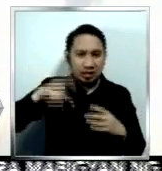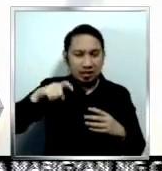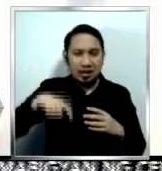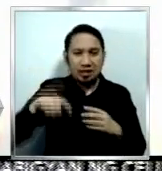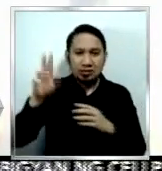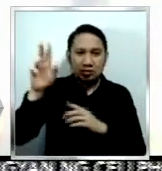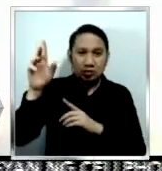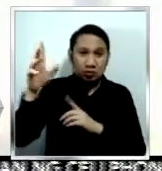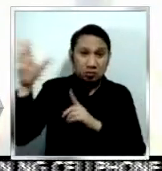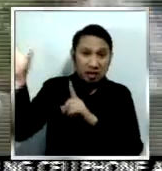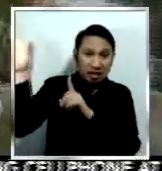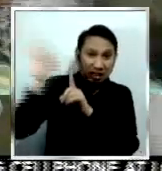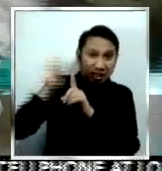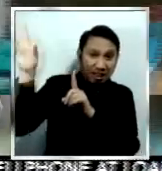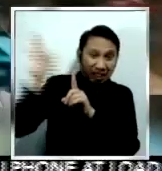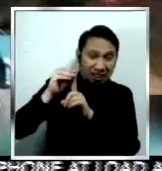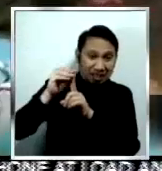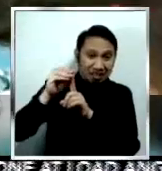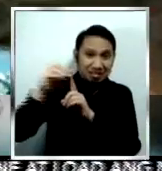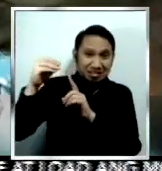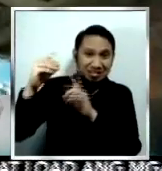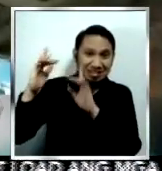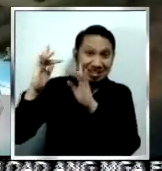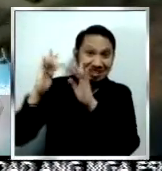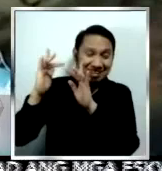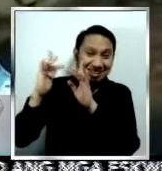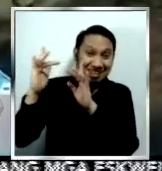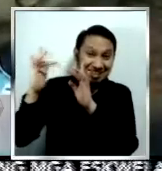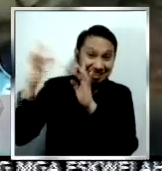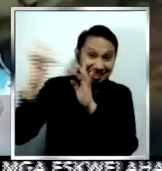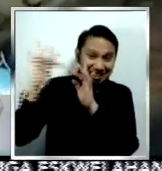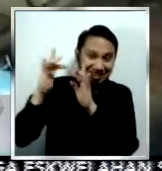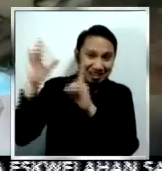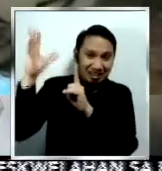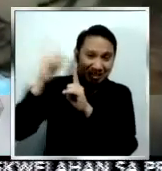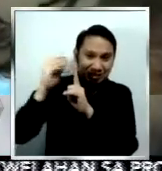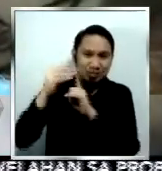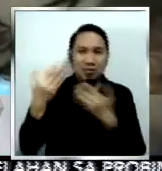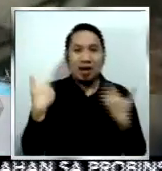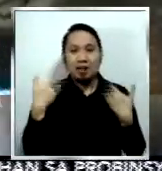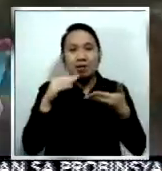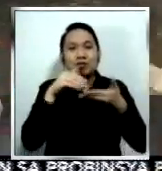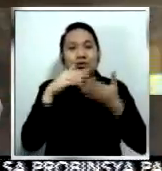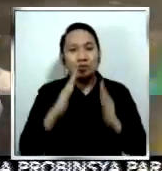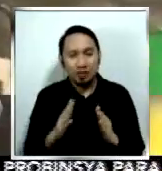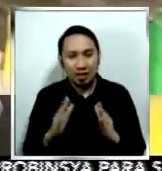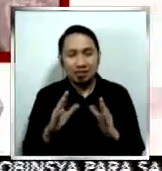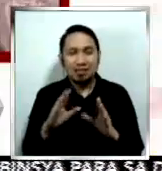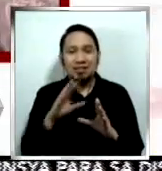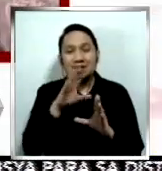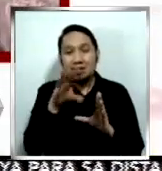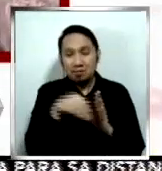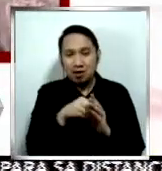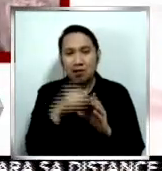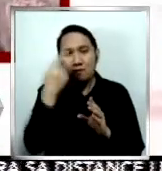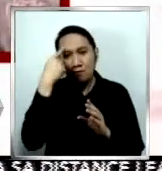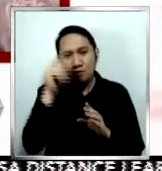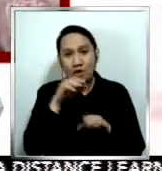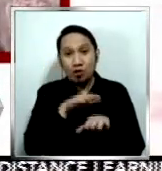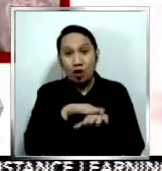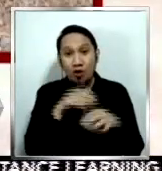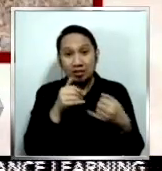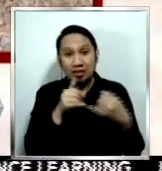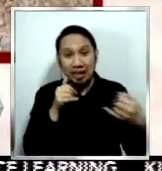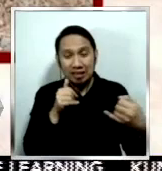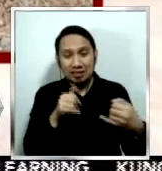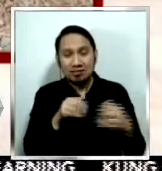siya ng medyo mas malakas. May mga kasama rin akong mga estudyante para sa kanilang online. Ang sitwasyon ni Teacher